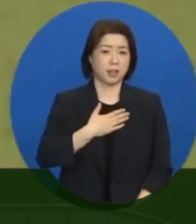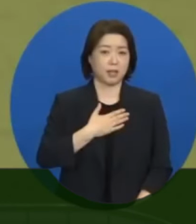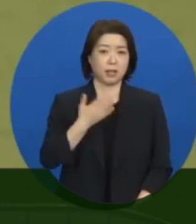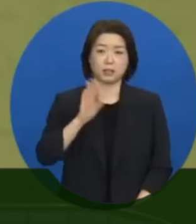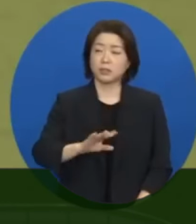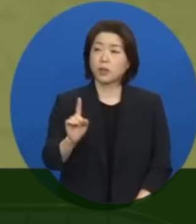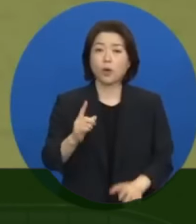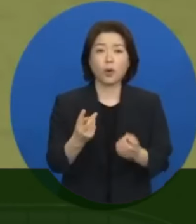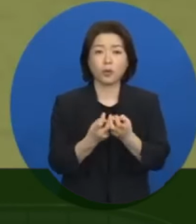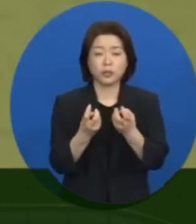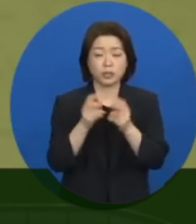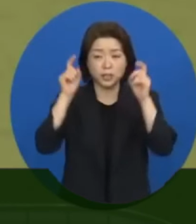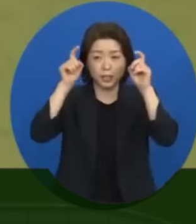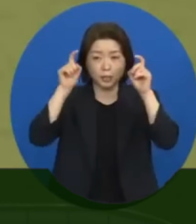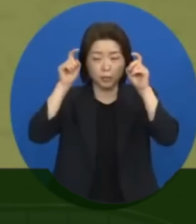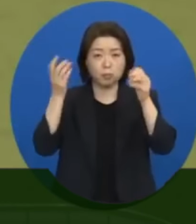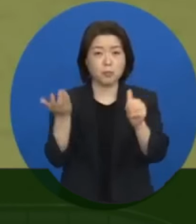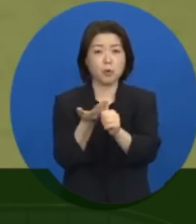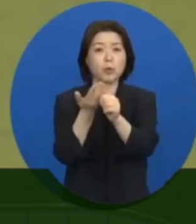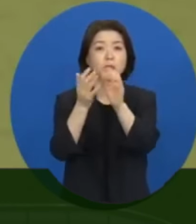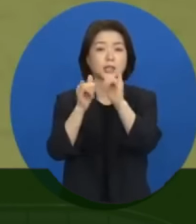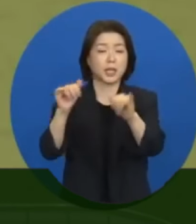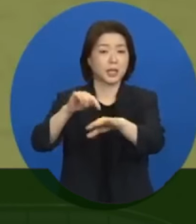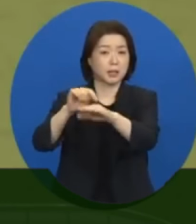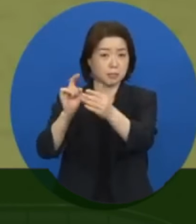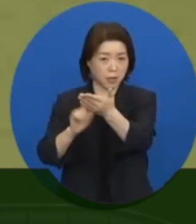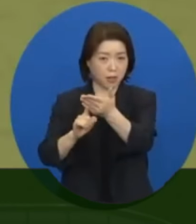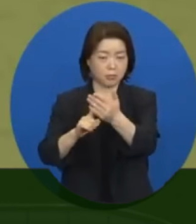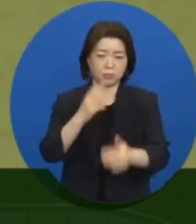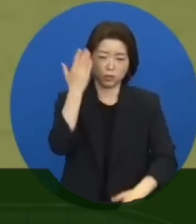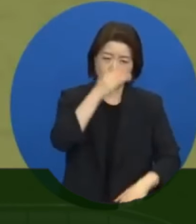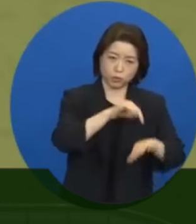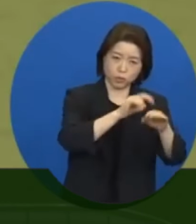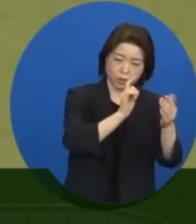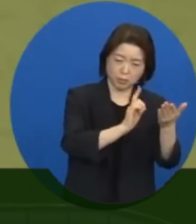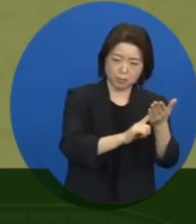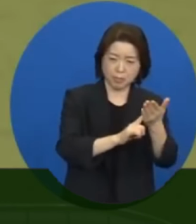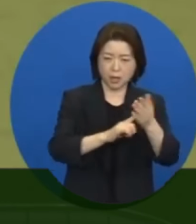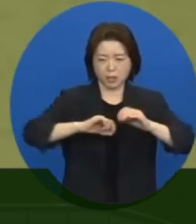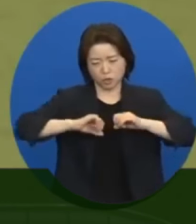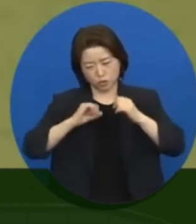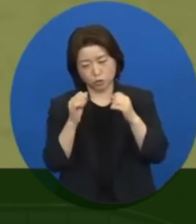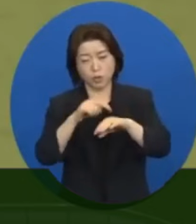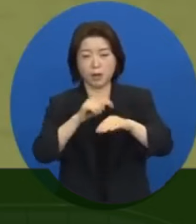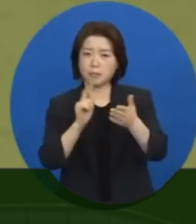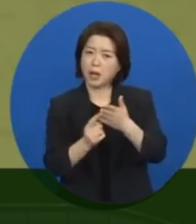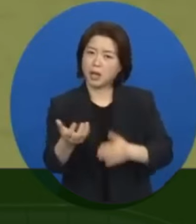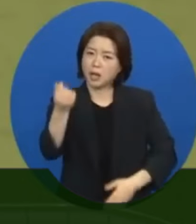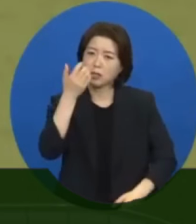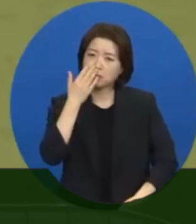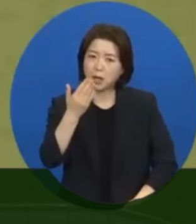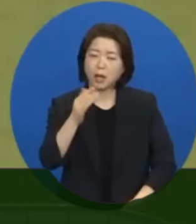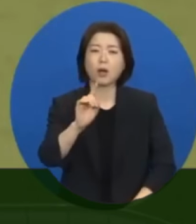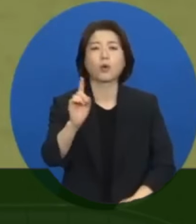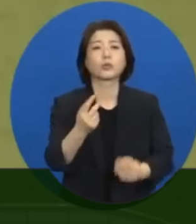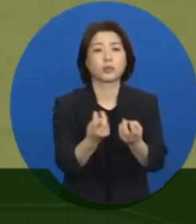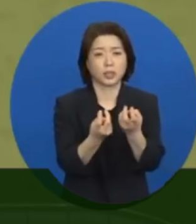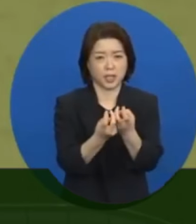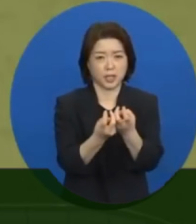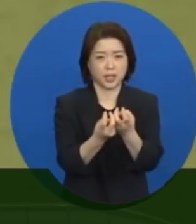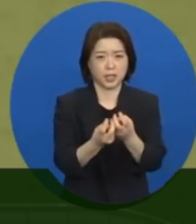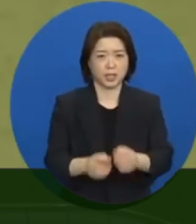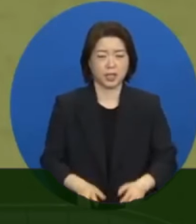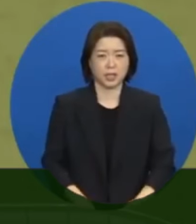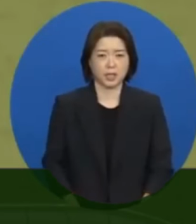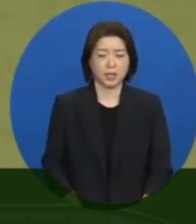그가 목자의 마음 순전한 마음과 순종하는 마음을 가질 수 있었을 거야 그것은 그의